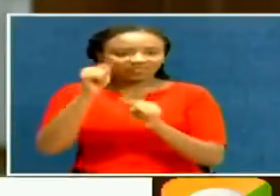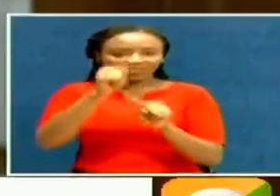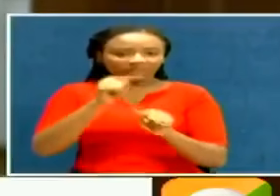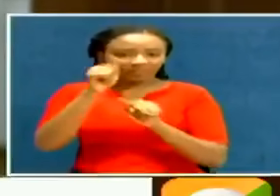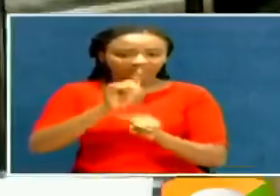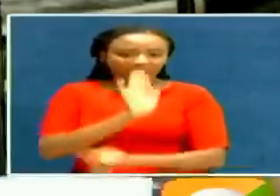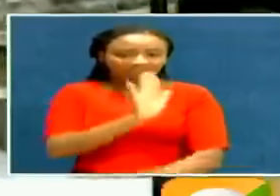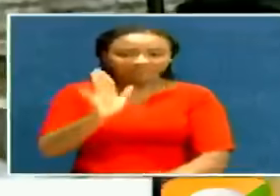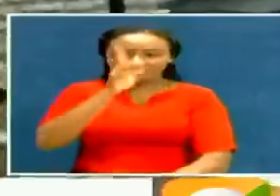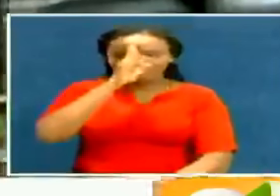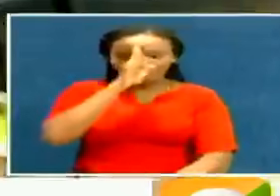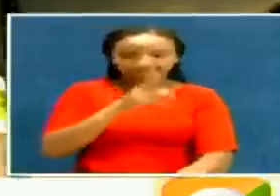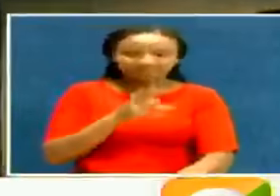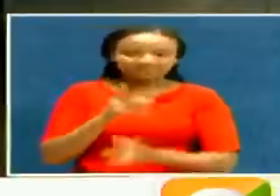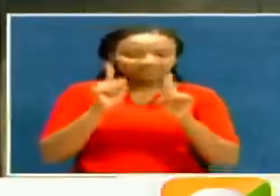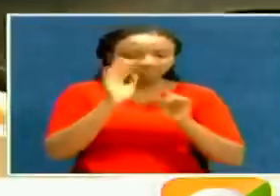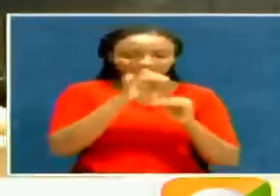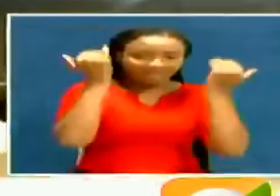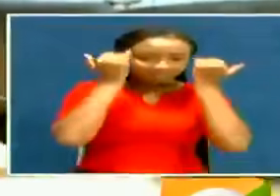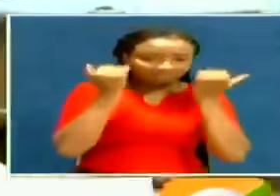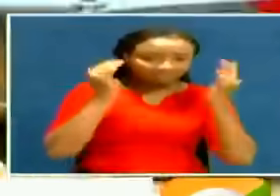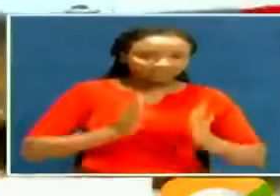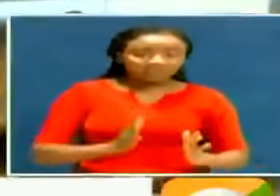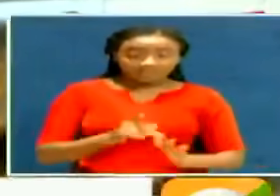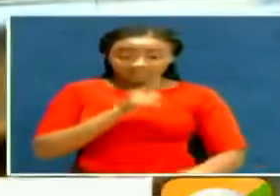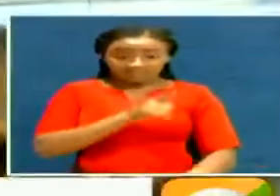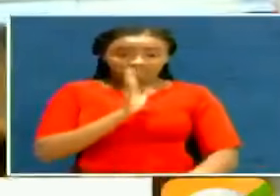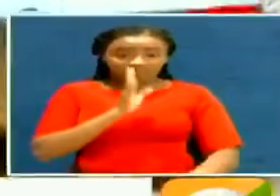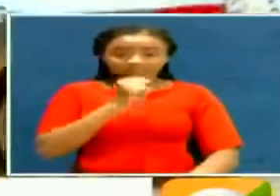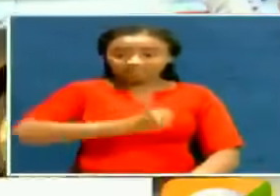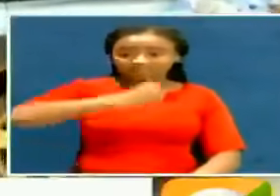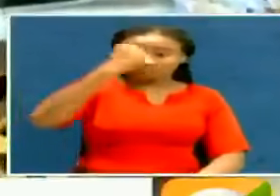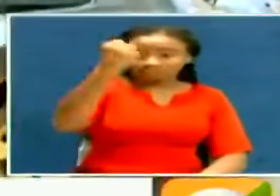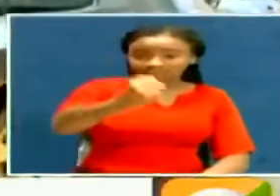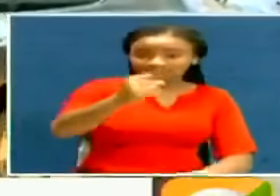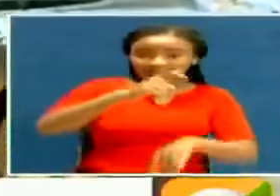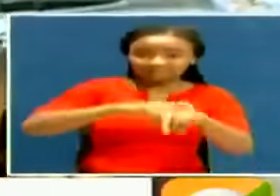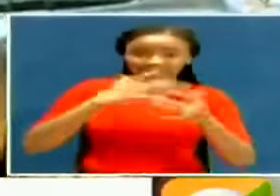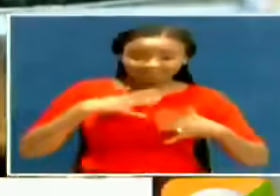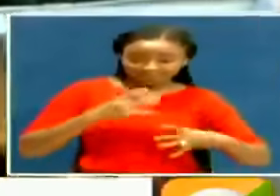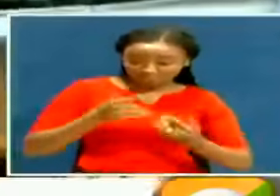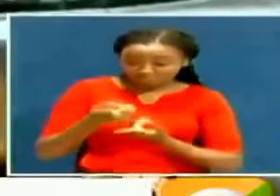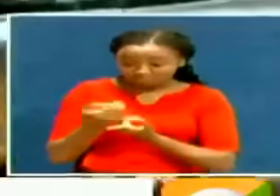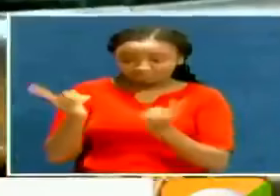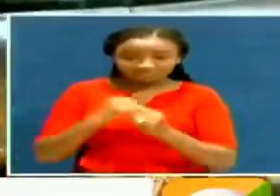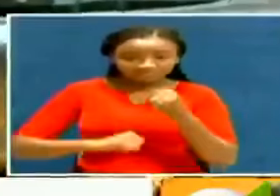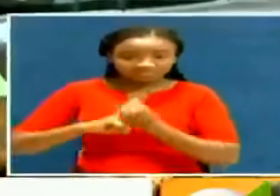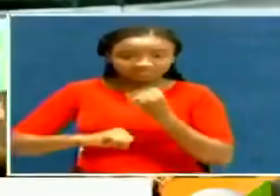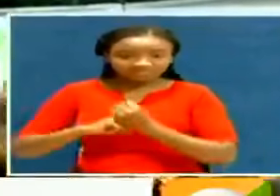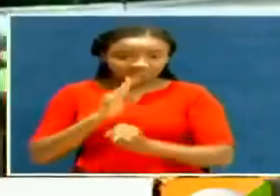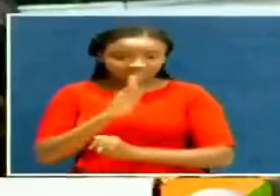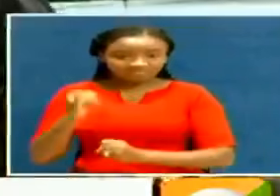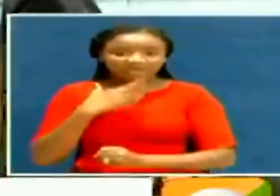take certain decisions. Jaji Mkuu Koome ataapishwa wakati ambapo wale wanaounga mkono safari ya BBI